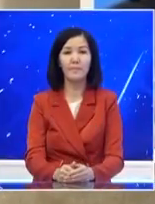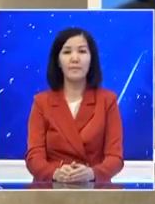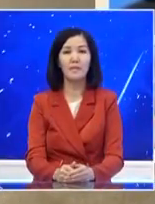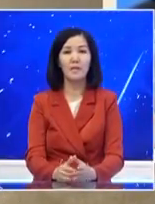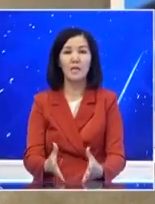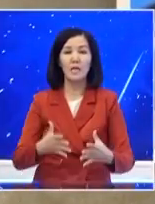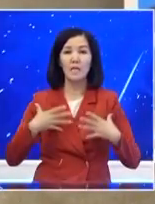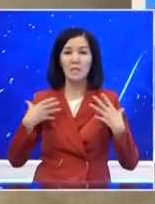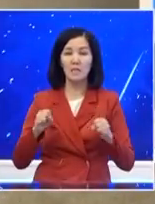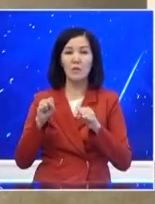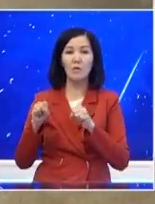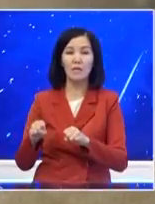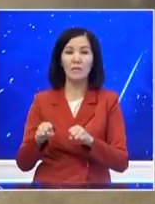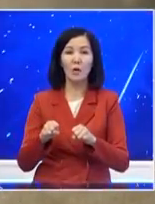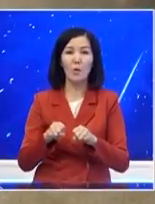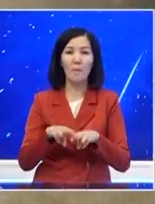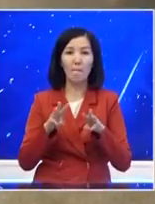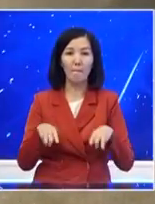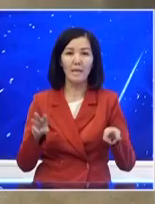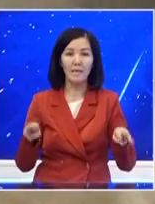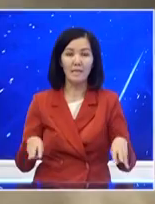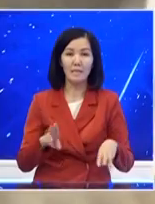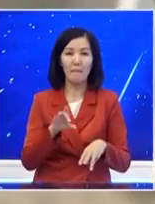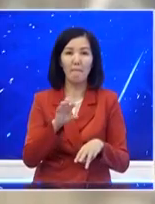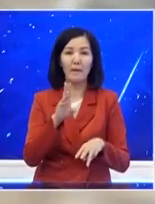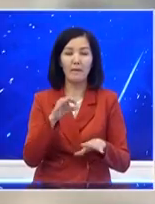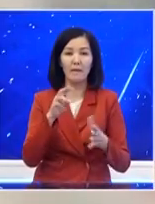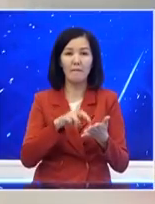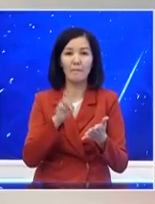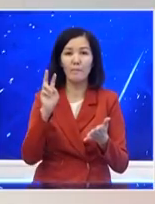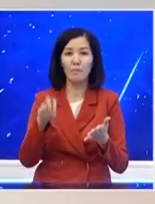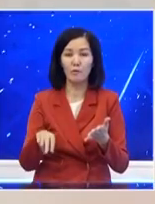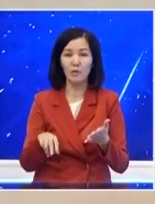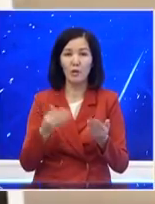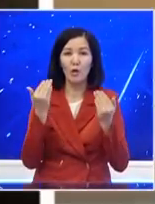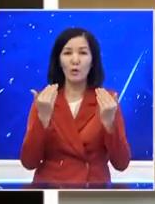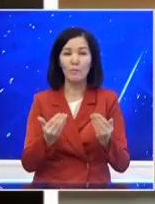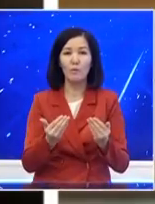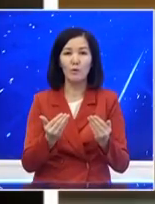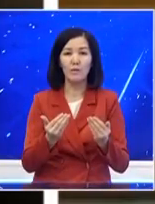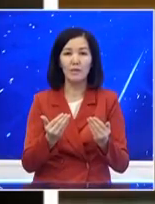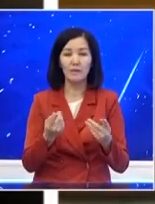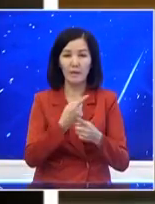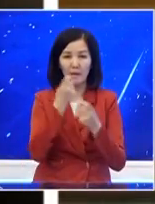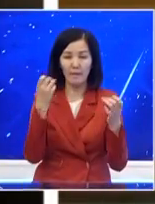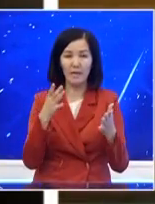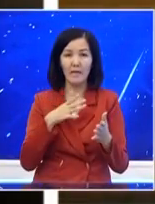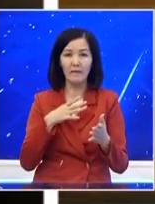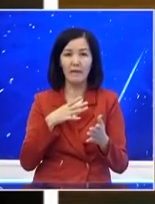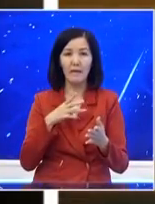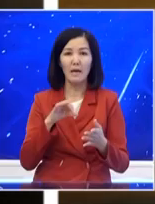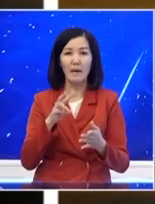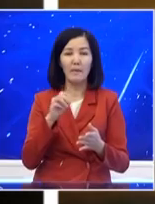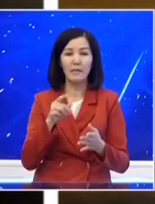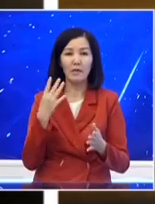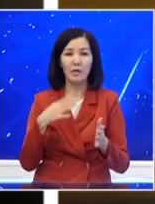Денсаулық сақтау министрі Елжан Біртанов қызметінен босады. Бұл туралы Ақорданың баспасөз қызметі хабарлайды. Елжан